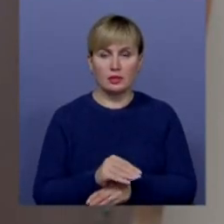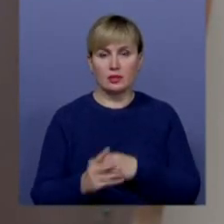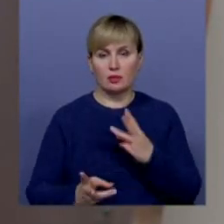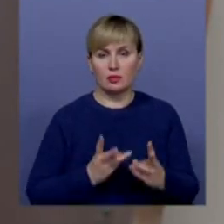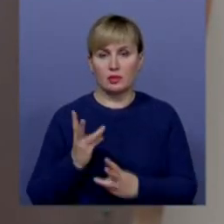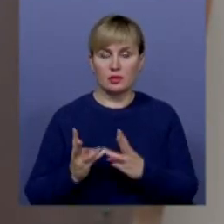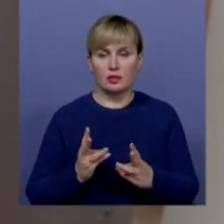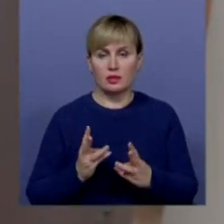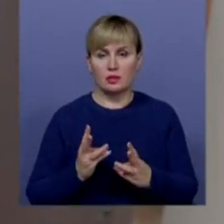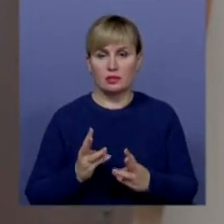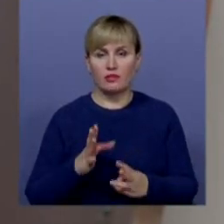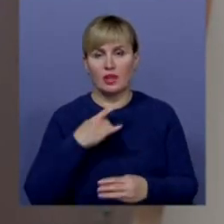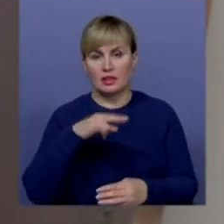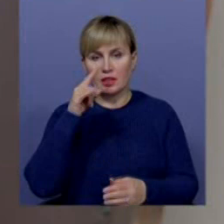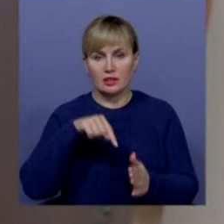активизации